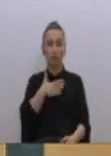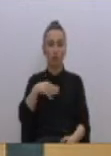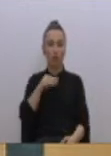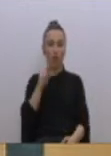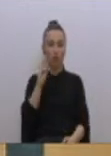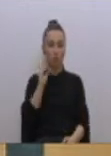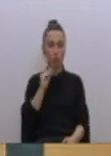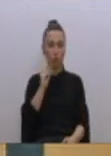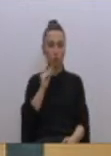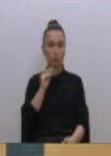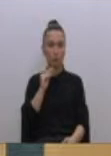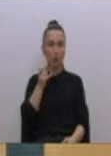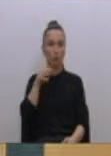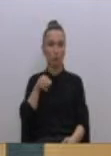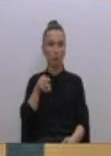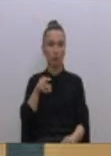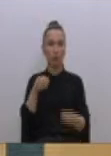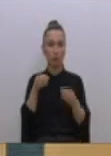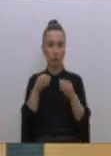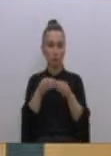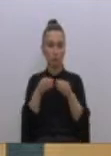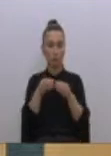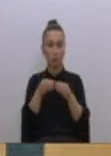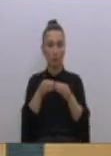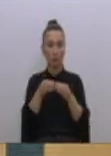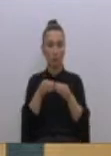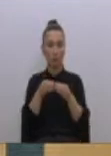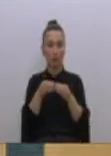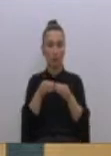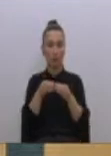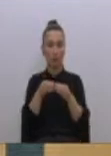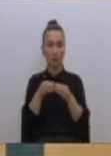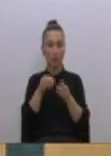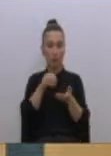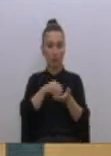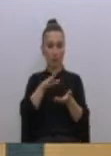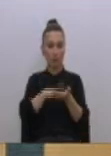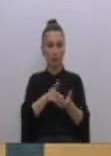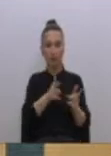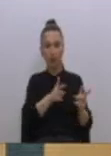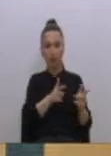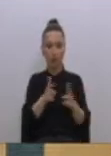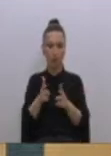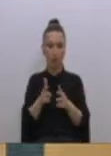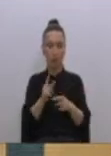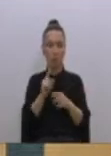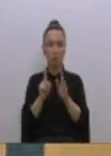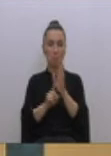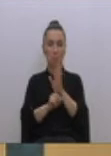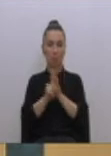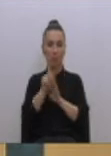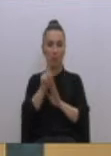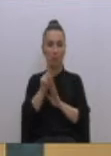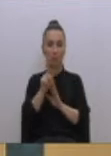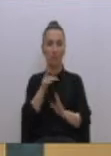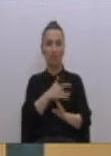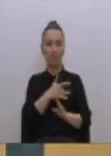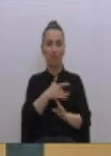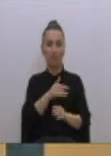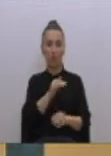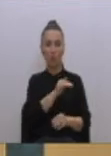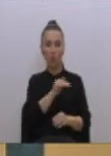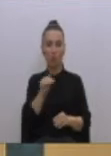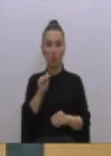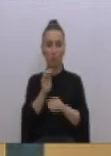როდესაც აუდიტის ჯგუფი დასკვნას გაამზადებს, პირველად ვარიანტს